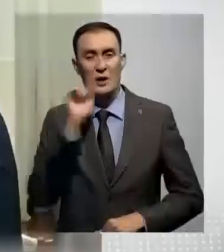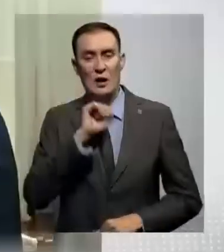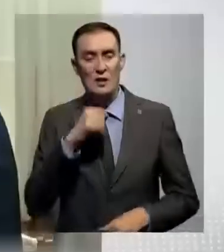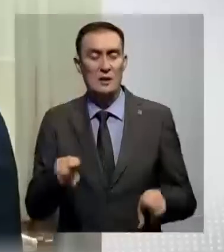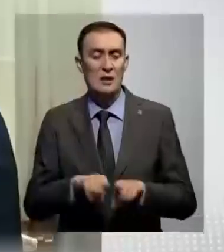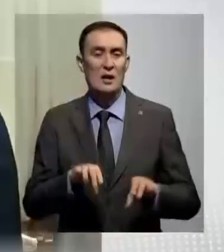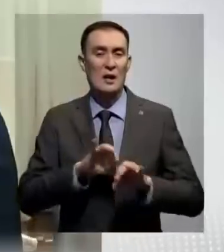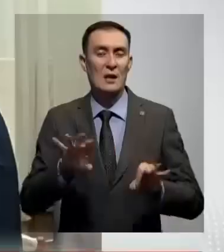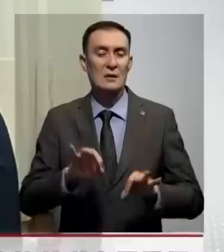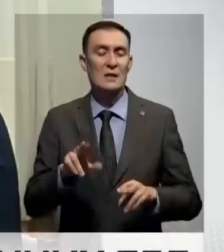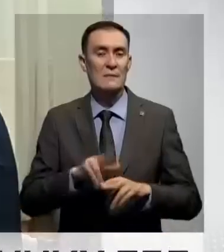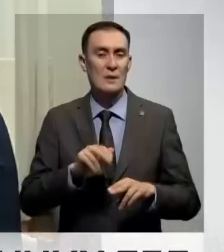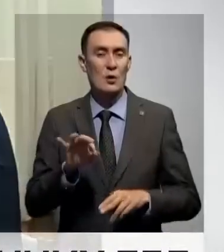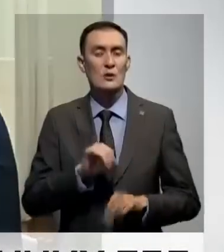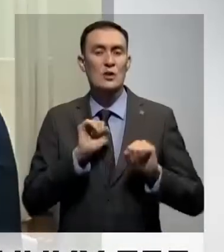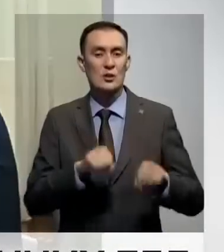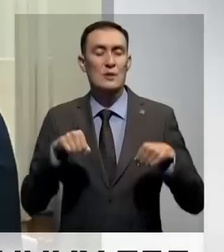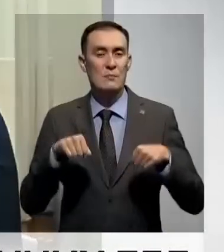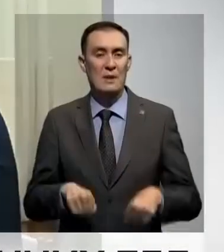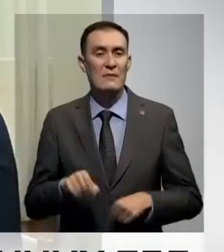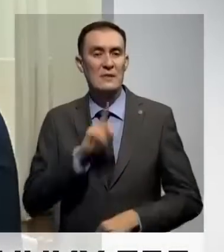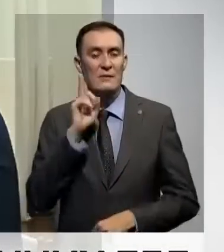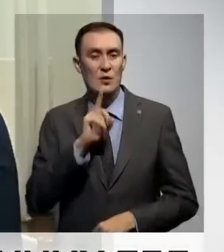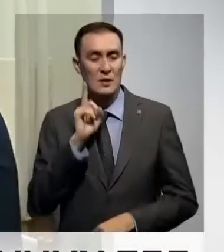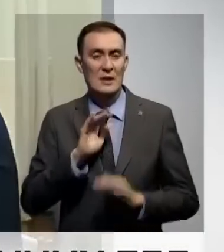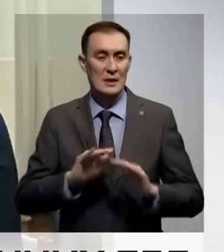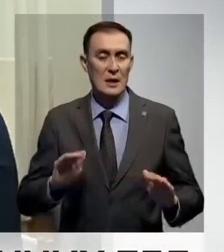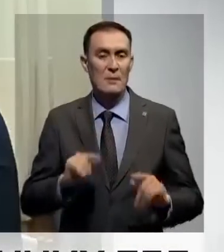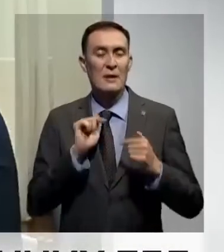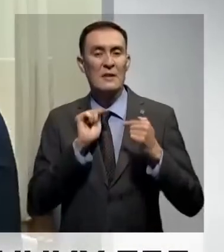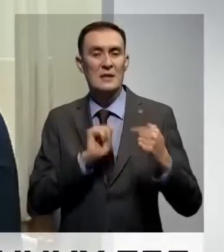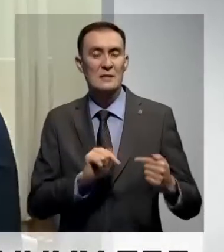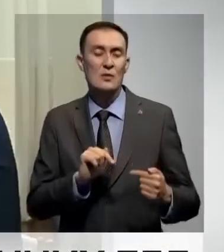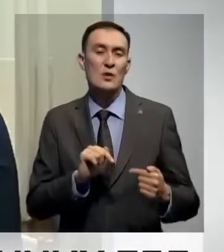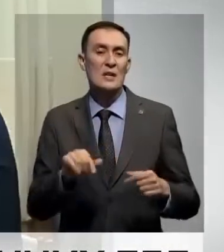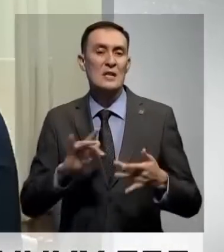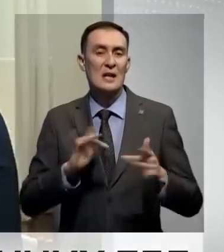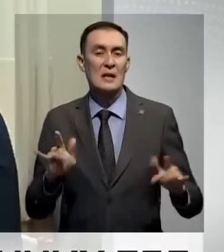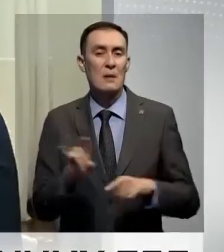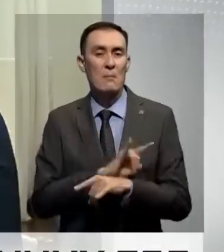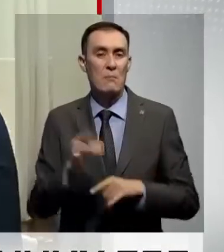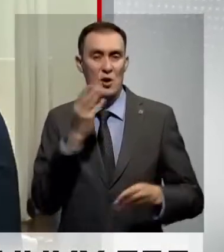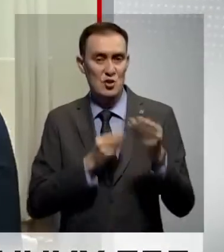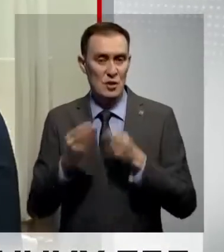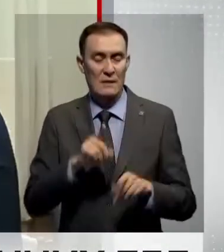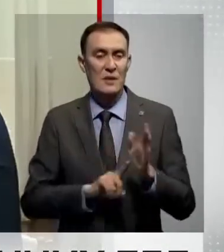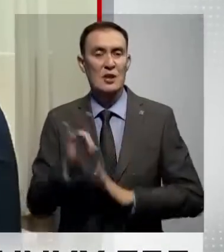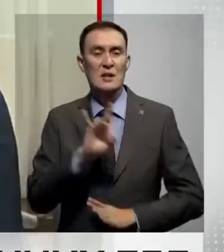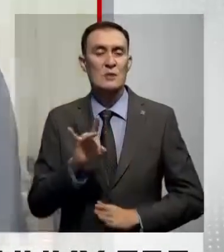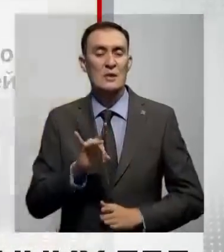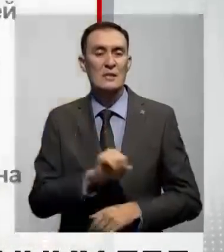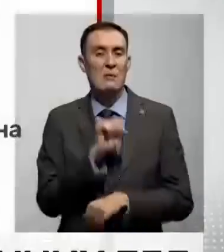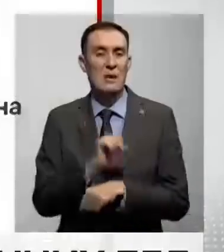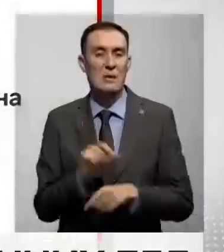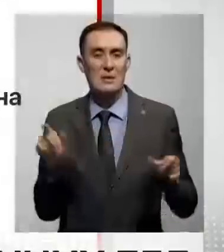Рассказал глава МВД также о защите прав несовершеннолетних и о противодействии интернет-мошенникам. С начала года в республике